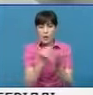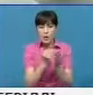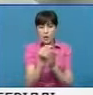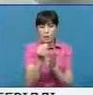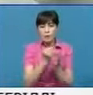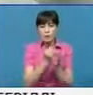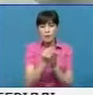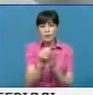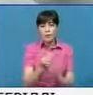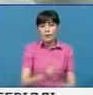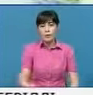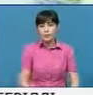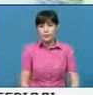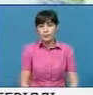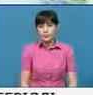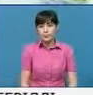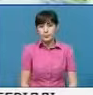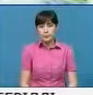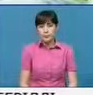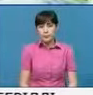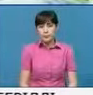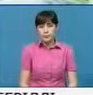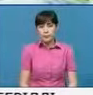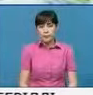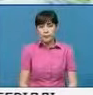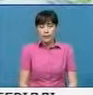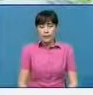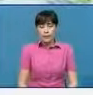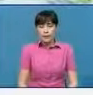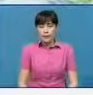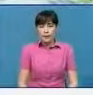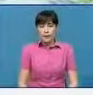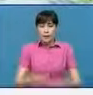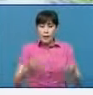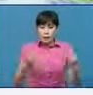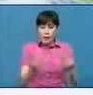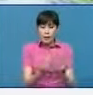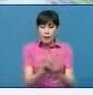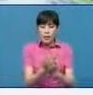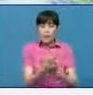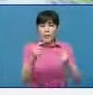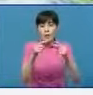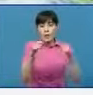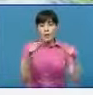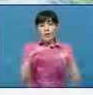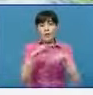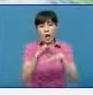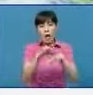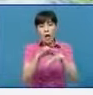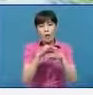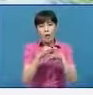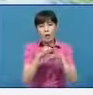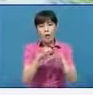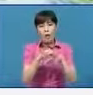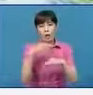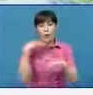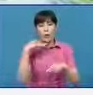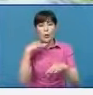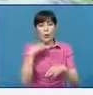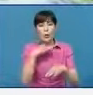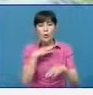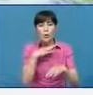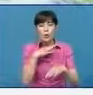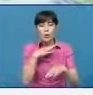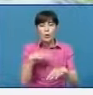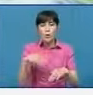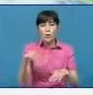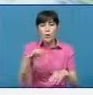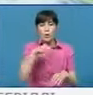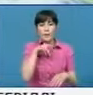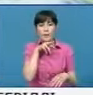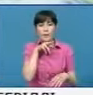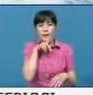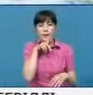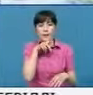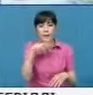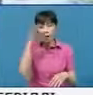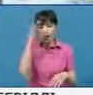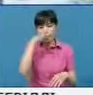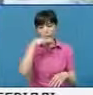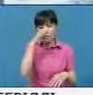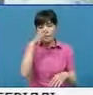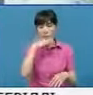жұмсалды. Бірінші рет бізге қойылып отыр. Жаңа технология. Құралдардың көбісі оңтүстік Кореядан,